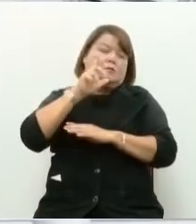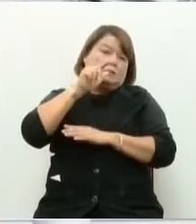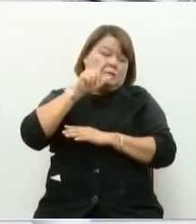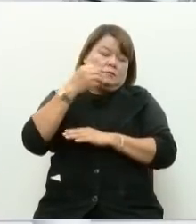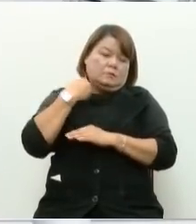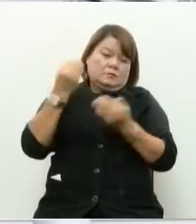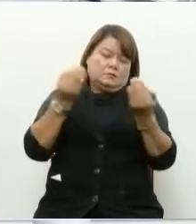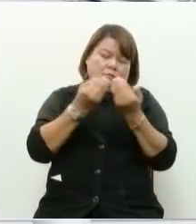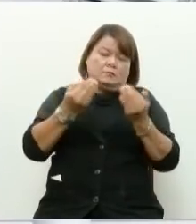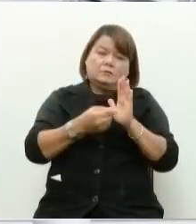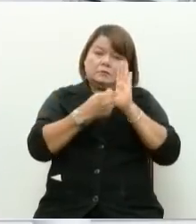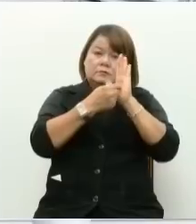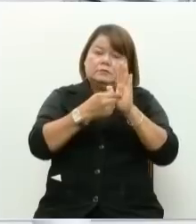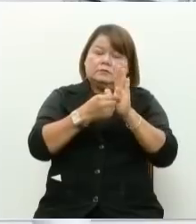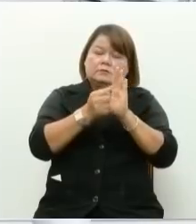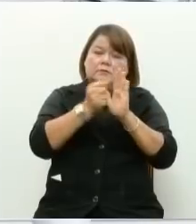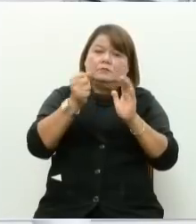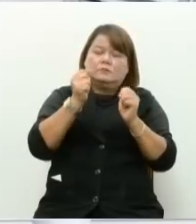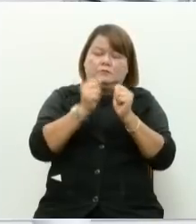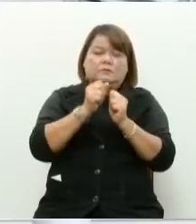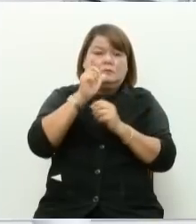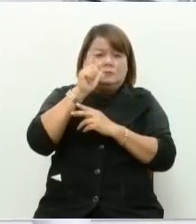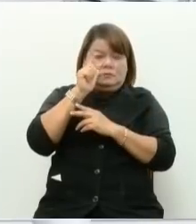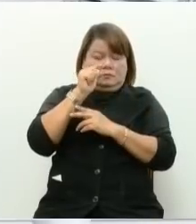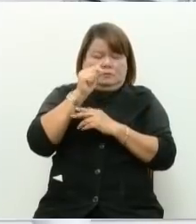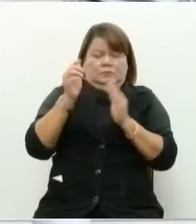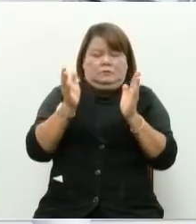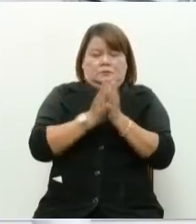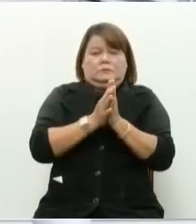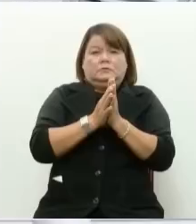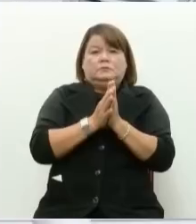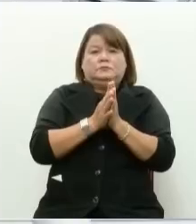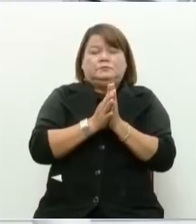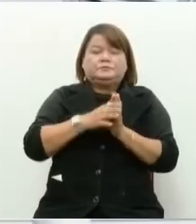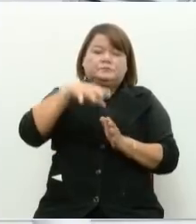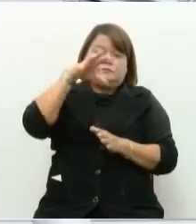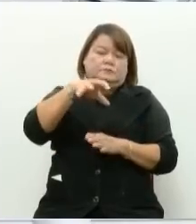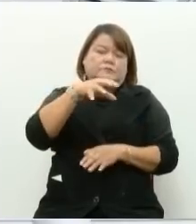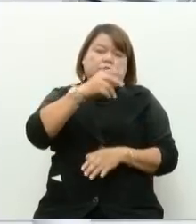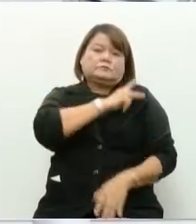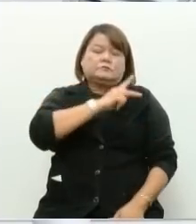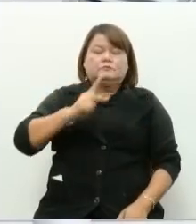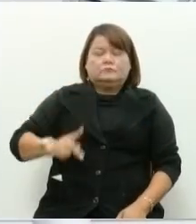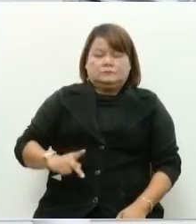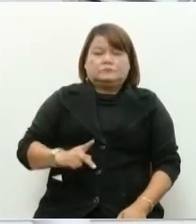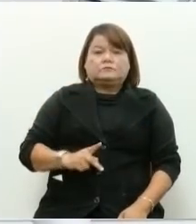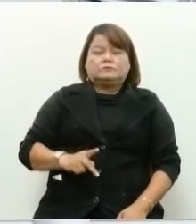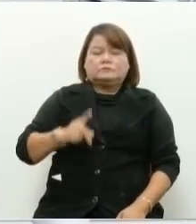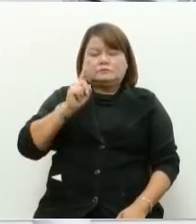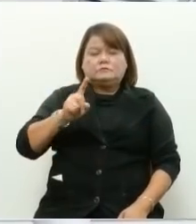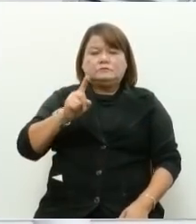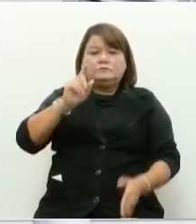ต้องได้แสดงออกต่อผู้มีพระคุณนะครับรวมไปถึงสถาบันพระมหากษัตริย์ที่เราจะต้อง